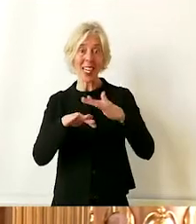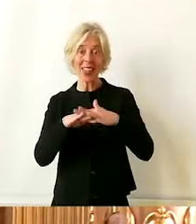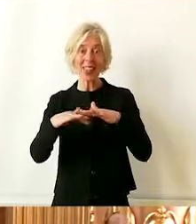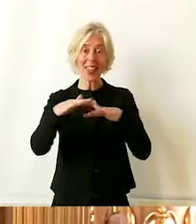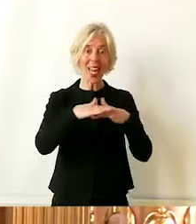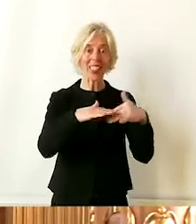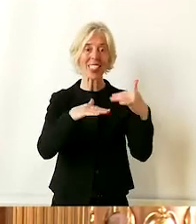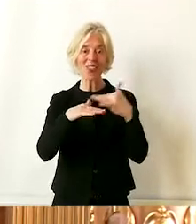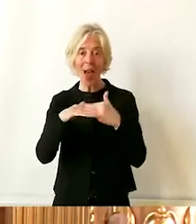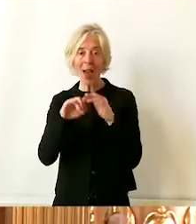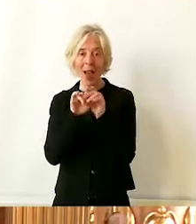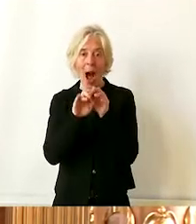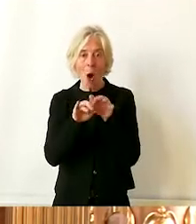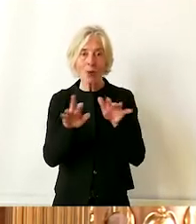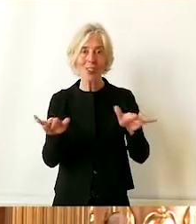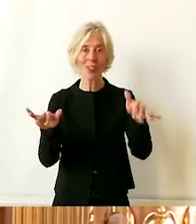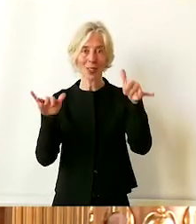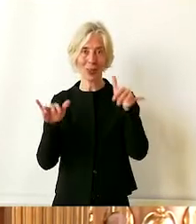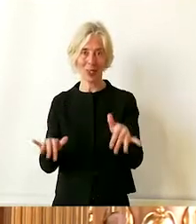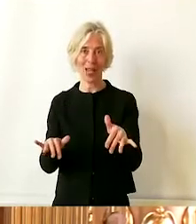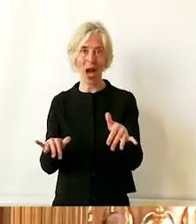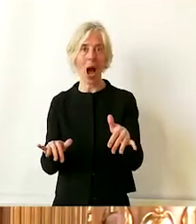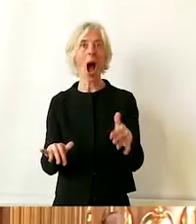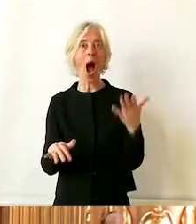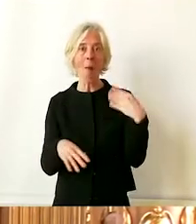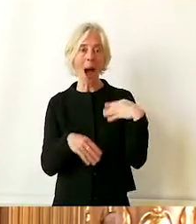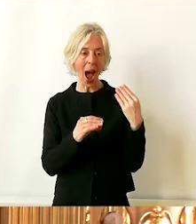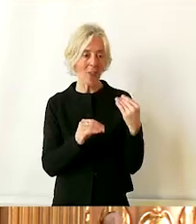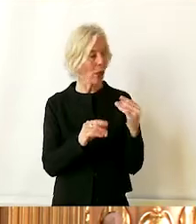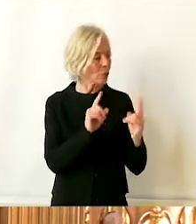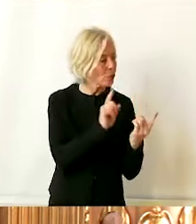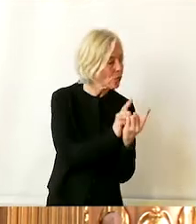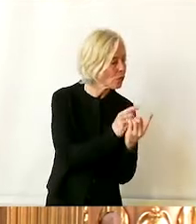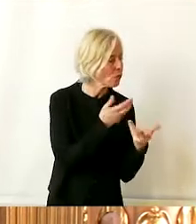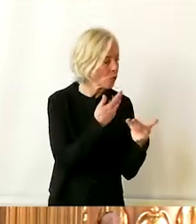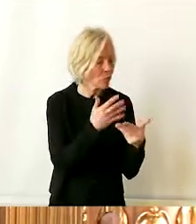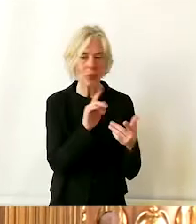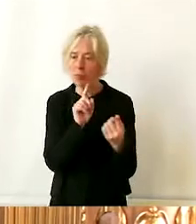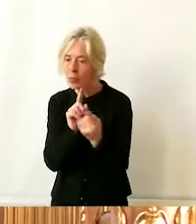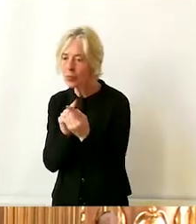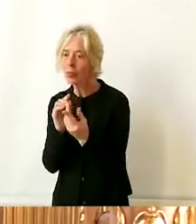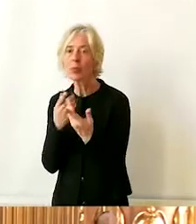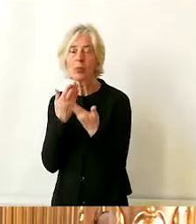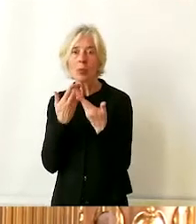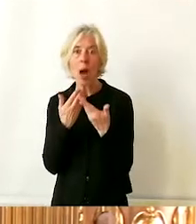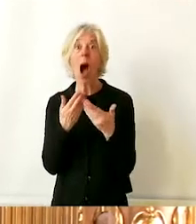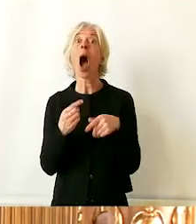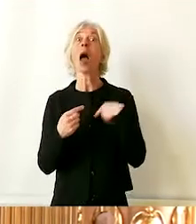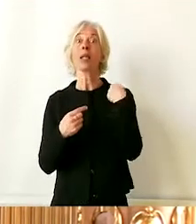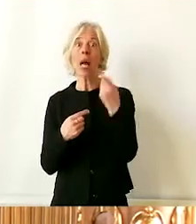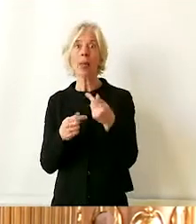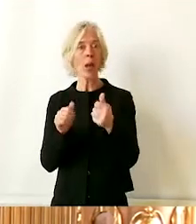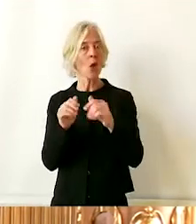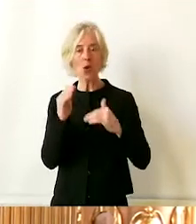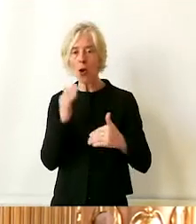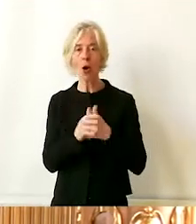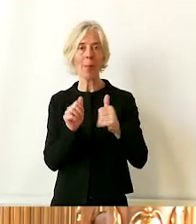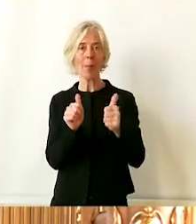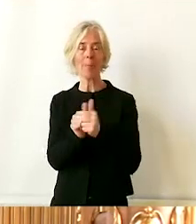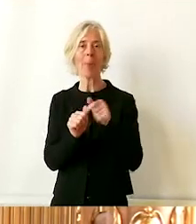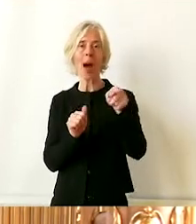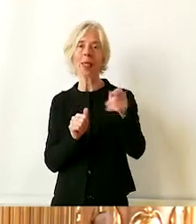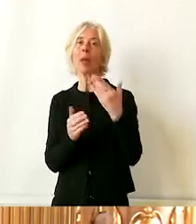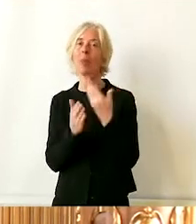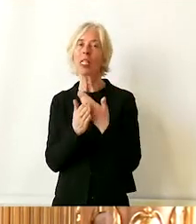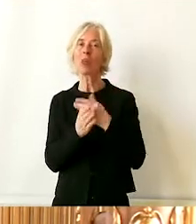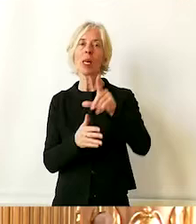ersten Gesprächen. Und es kamen dann andere Partner hinzu, zum Beispiel eben auch das LFU, das dann sagte, ja, das ist doch auch unser